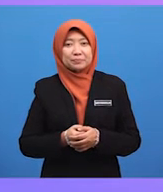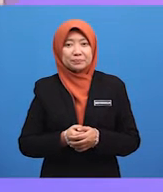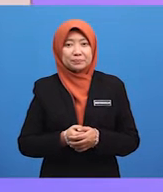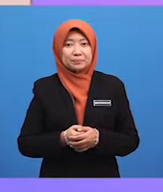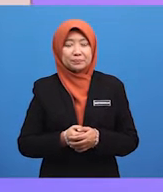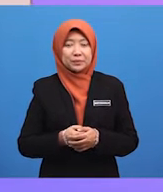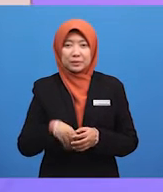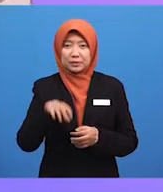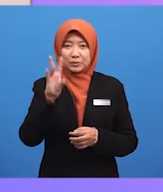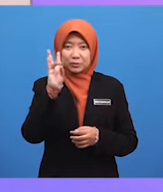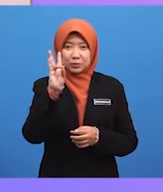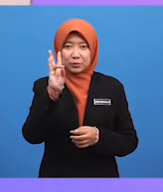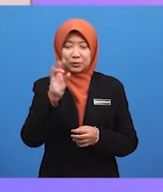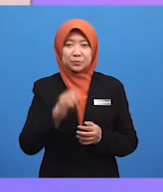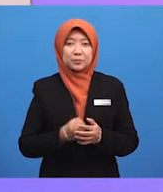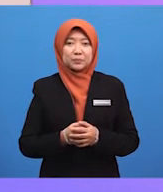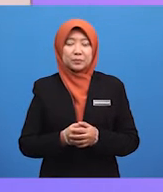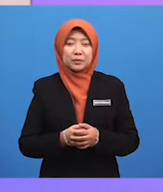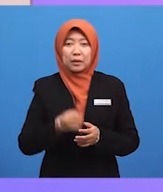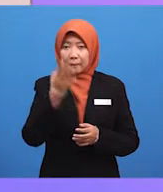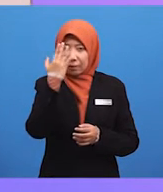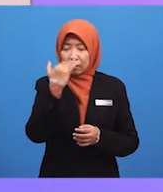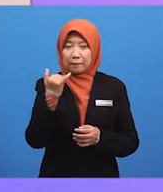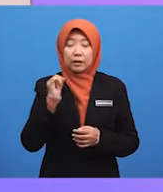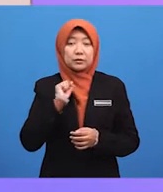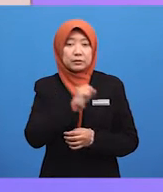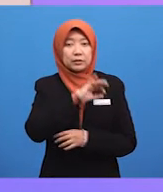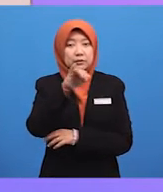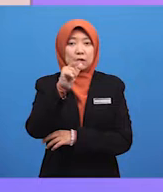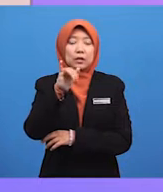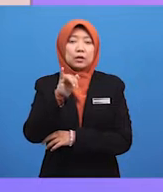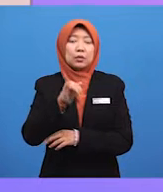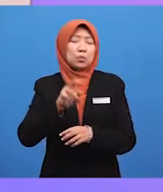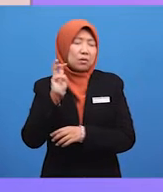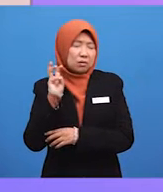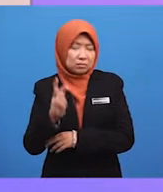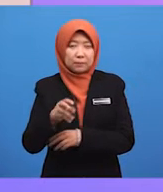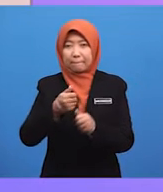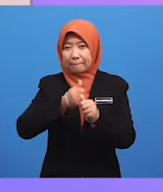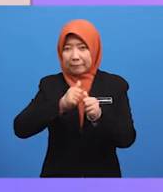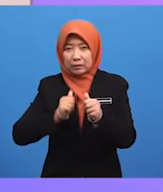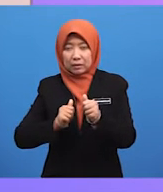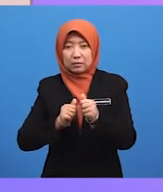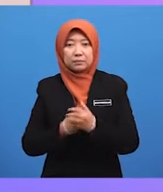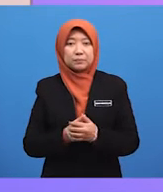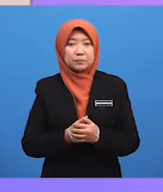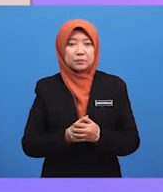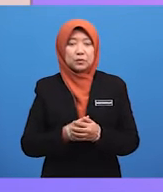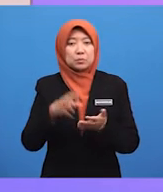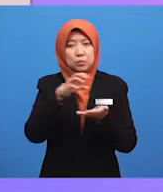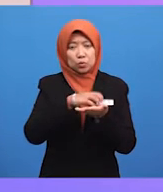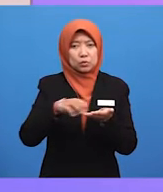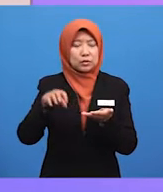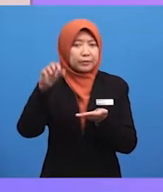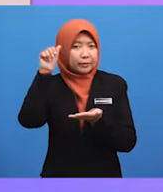Soalan ketujuh, mengapakah syirik jali wajib dihindari? A. merosakkan